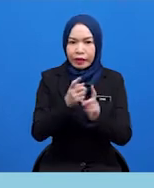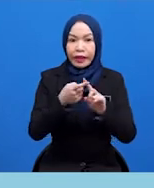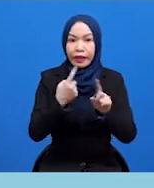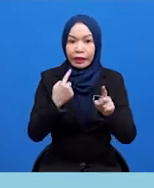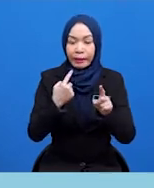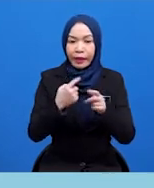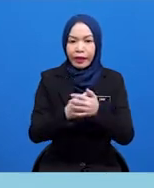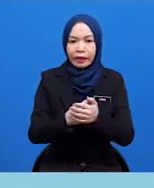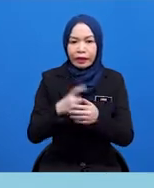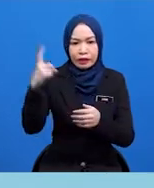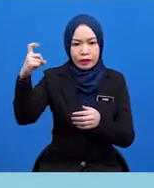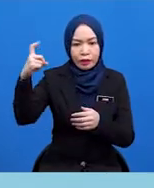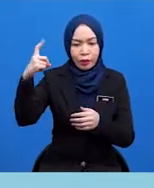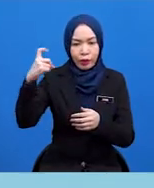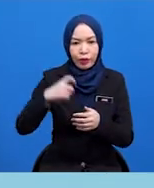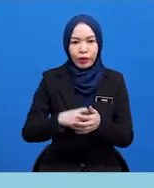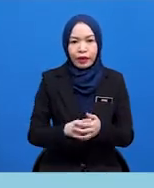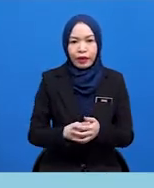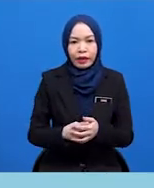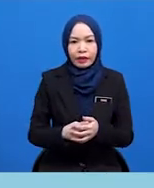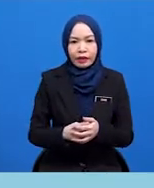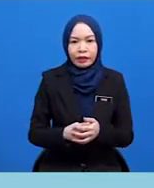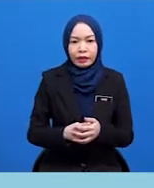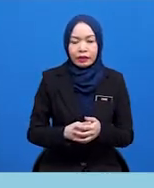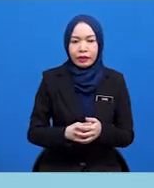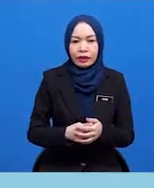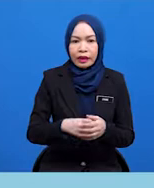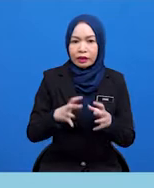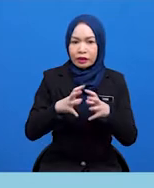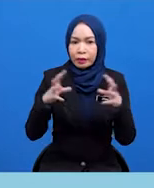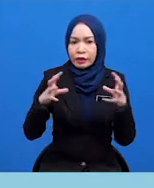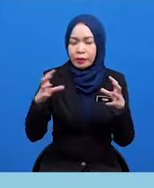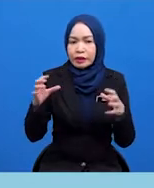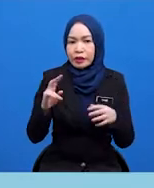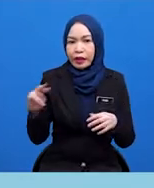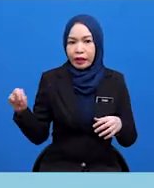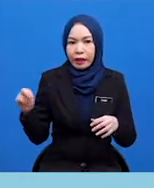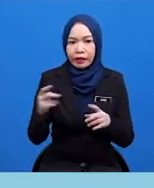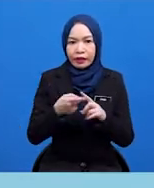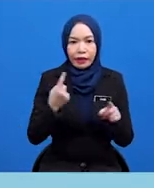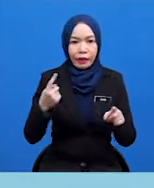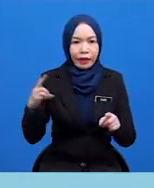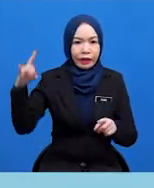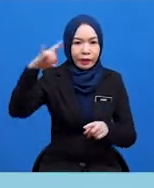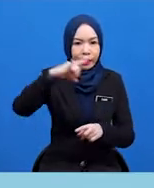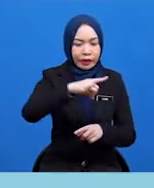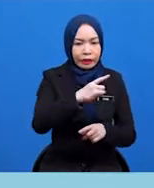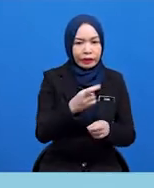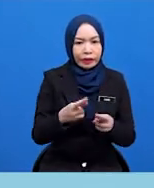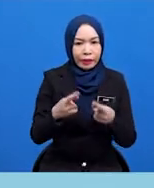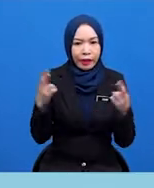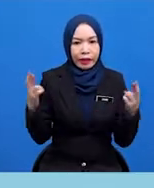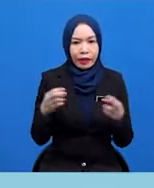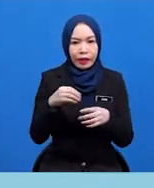penyemburan racun serangga secara besar-besaran melalui penggunaan kapal terbang ringan dalam